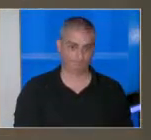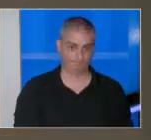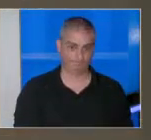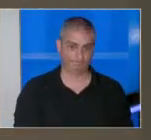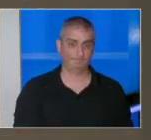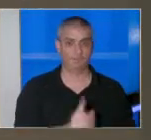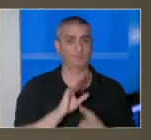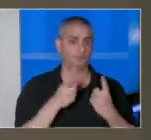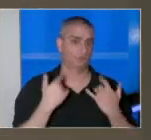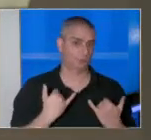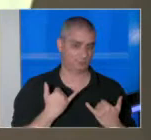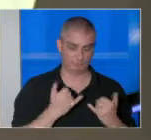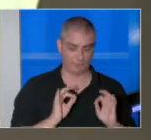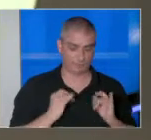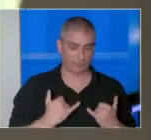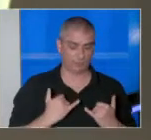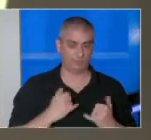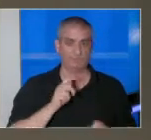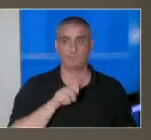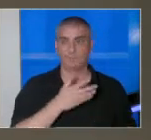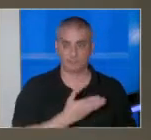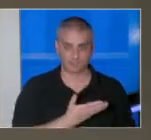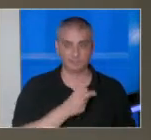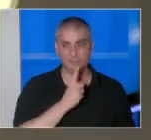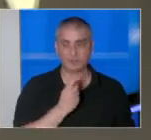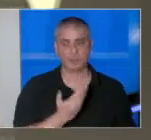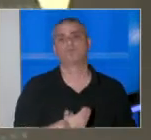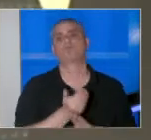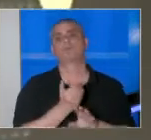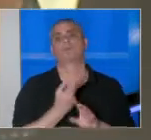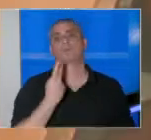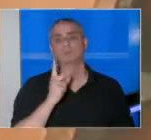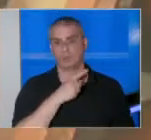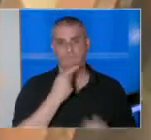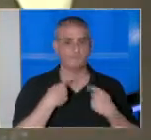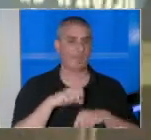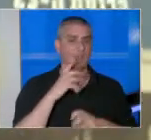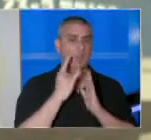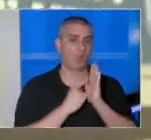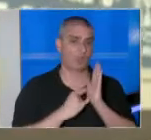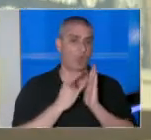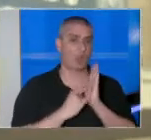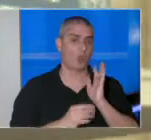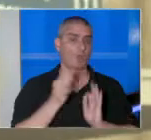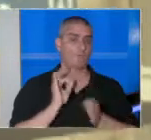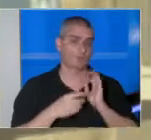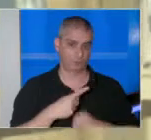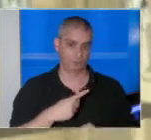זה מה שקורה ממש עכשיו במסדרונות הכנסת, אבל עוד מוקדם יותר בוועדת החוקה, חוק